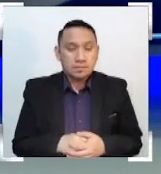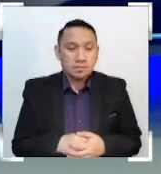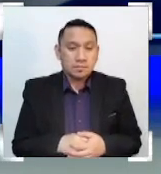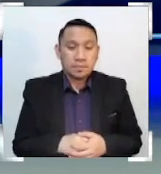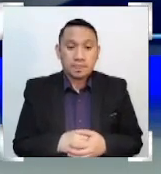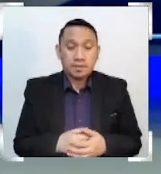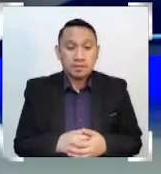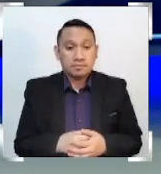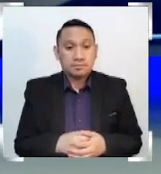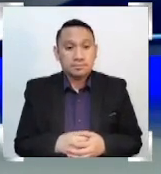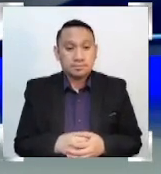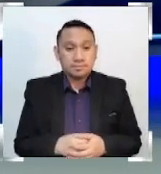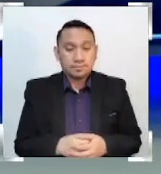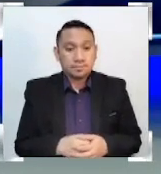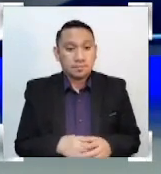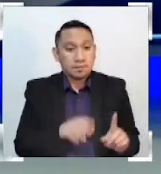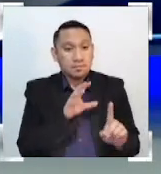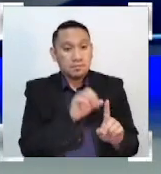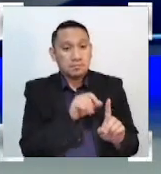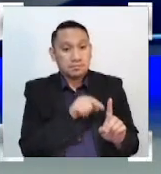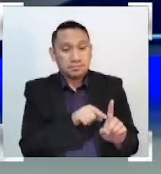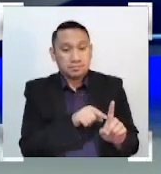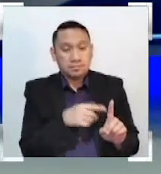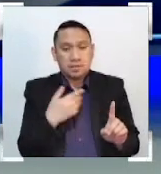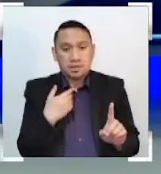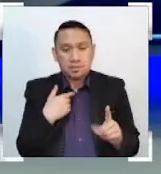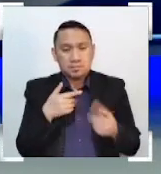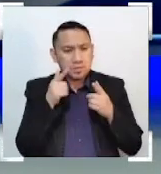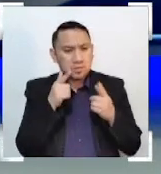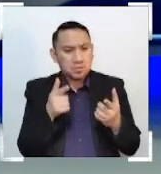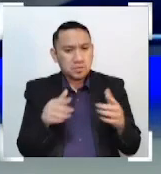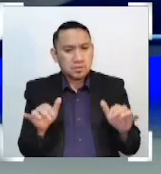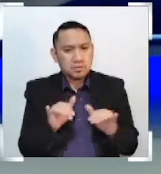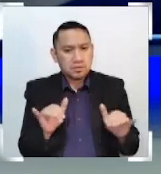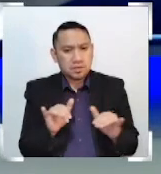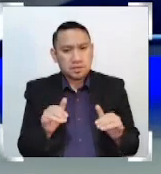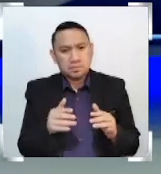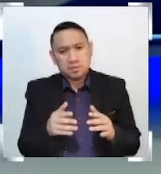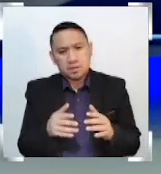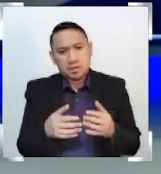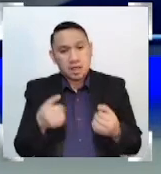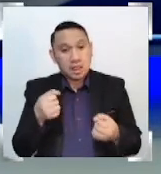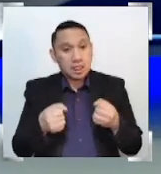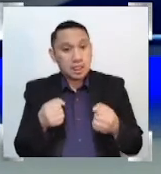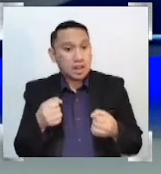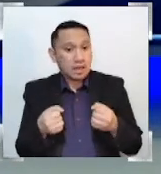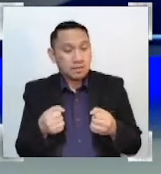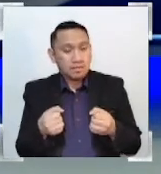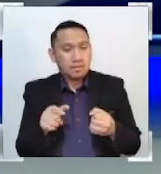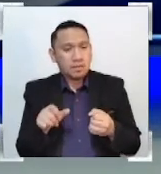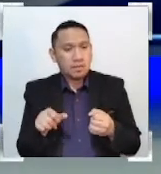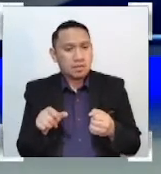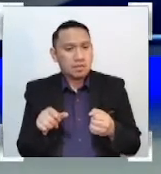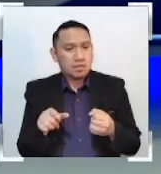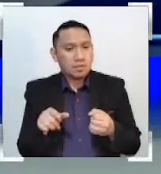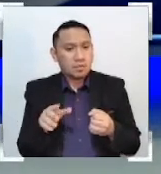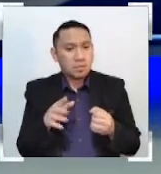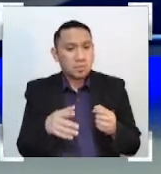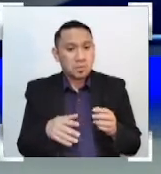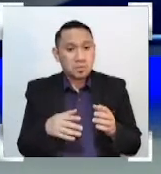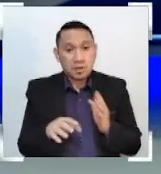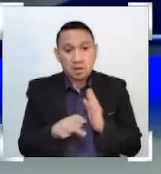Arestado ang umunoy bugaw na mala drive-thru, ang modus sa human trafficking. Kabilang po sa mga biktima, mga babae, menor de